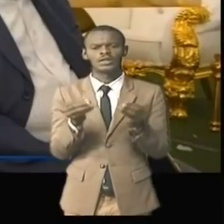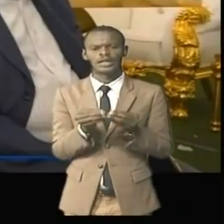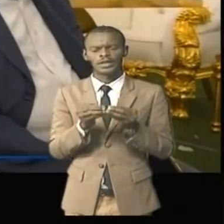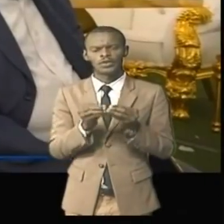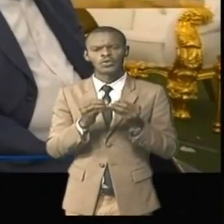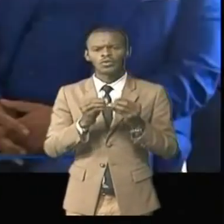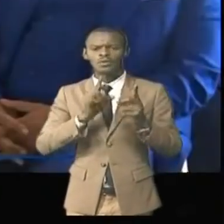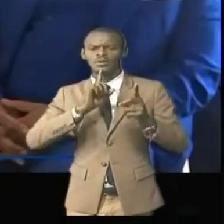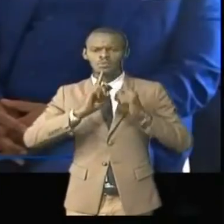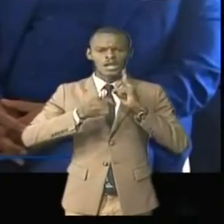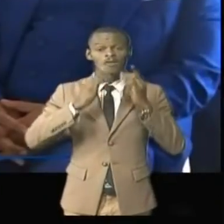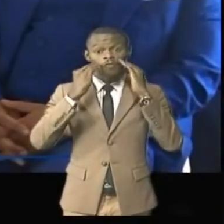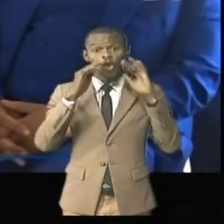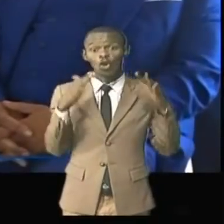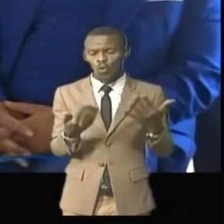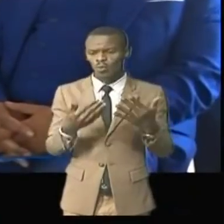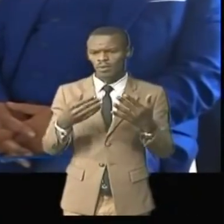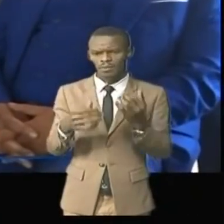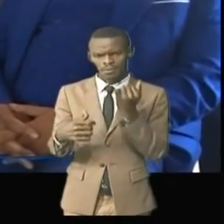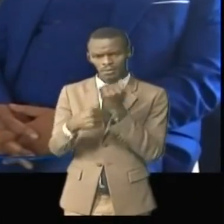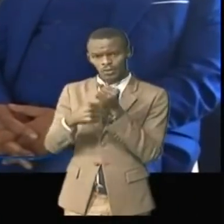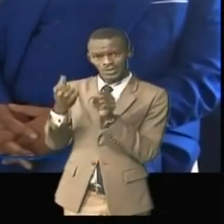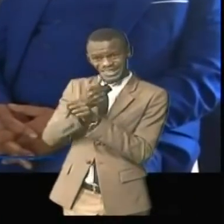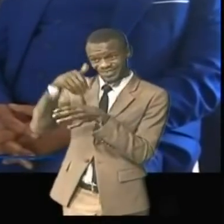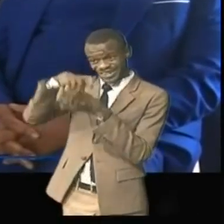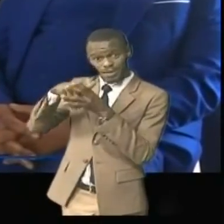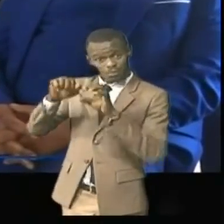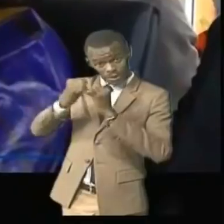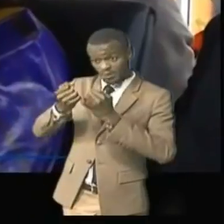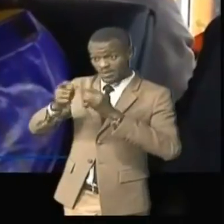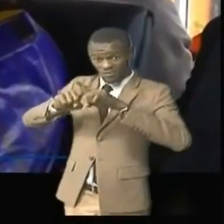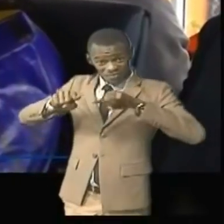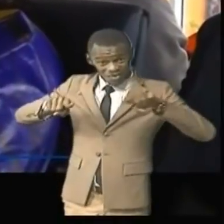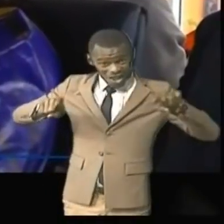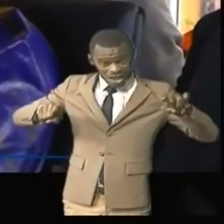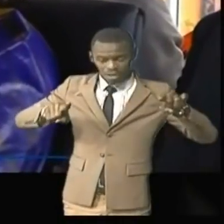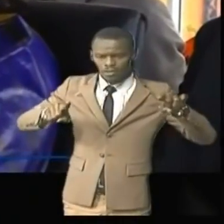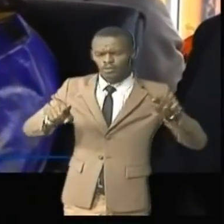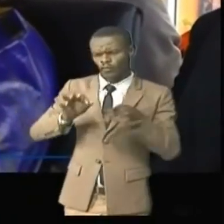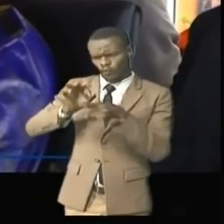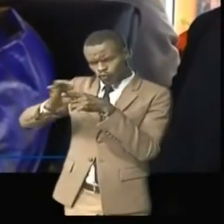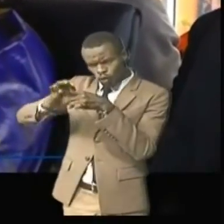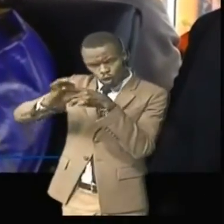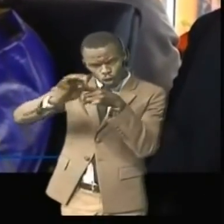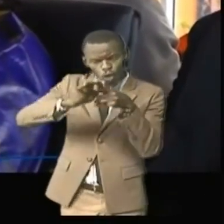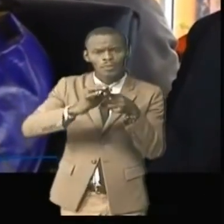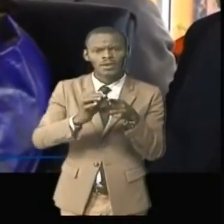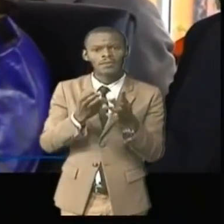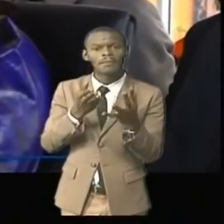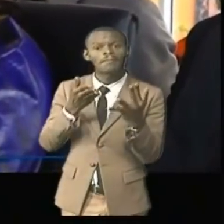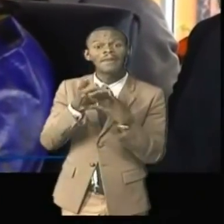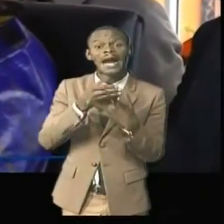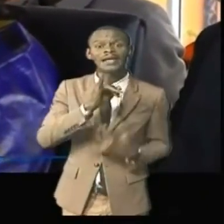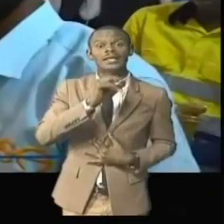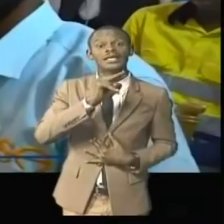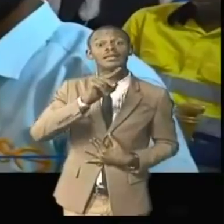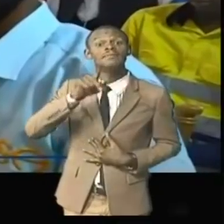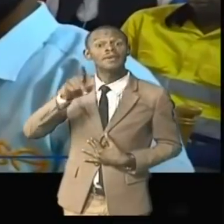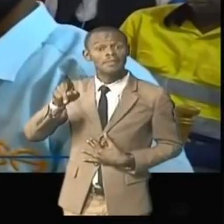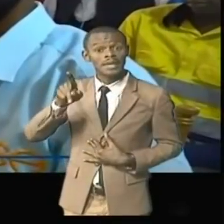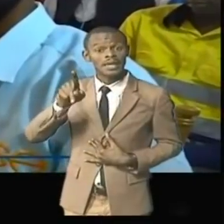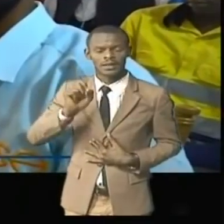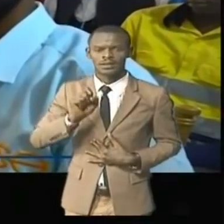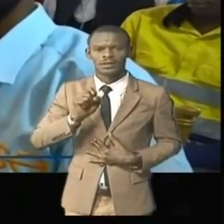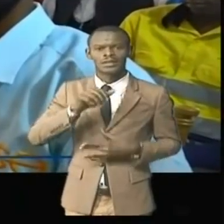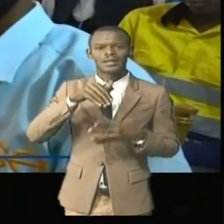leurs employés. Prenant la parole, la gouverneure du Lualaba, Fifi Masuka Saini, a signifié à l'Assemblée la pertinence de